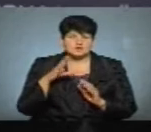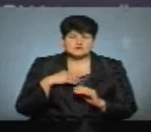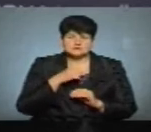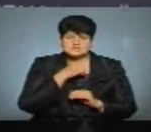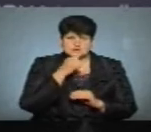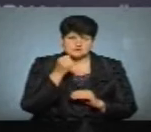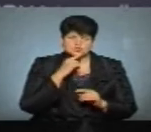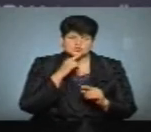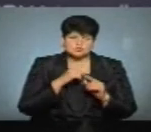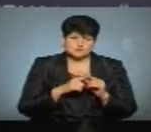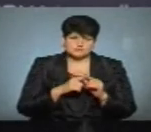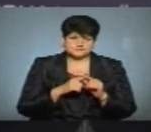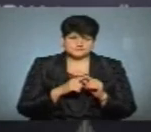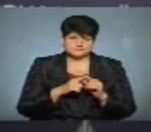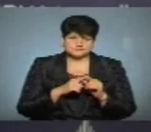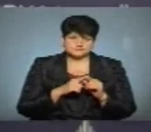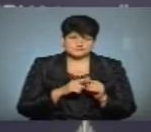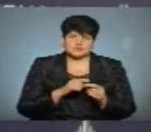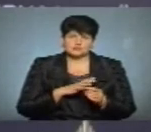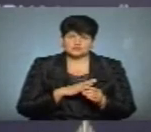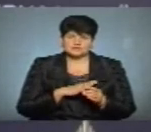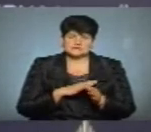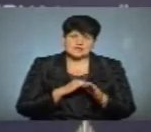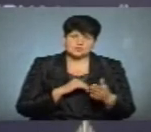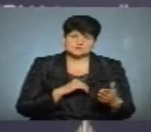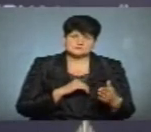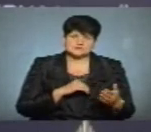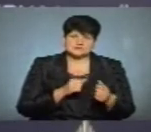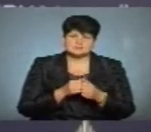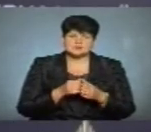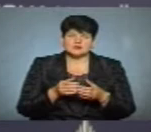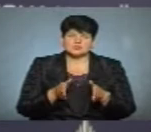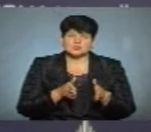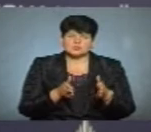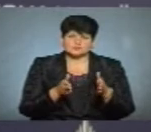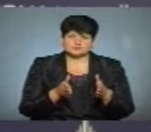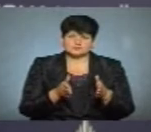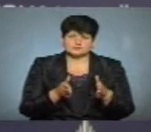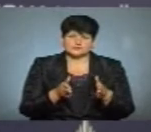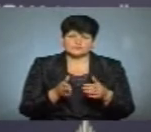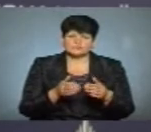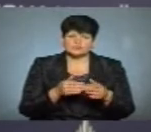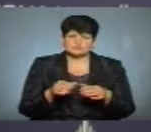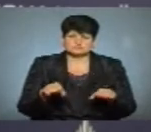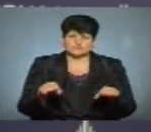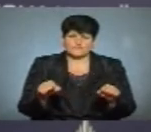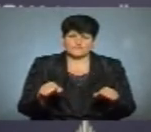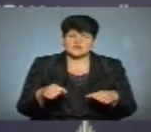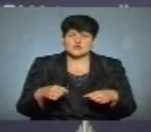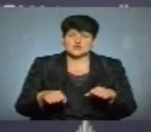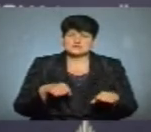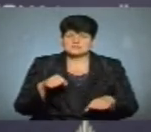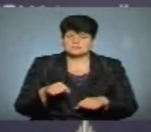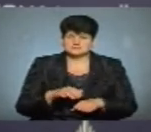старшою сестрою знаходились на узбіччі біля автодороги. В руках хлопчик тримав велосипед.